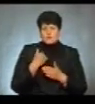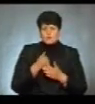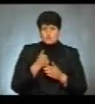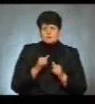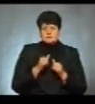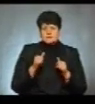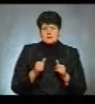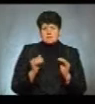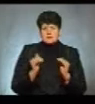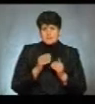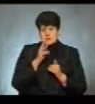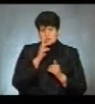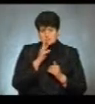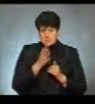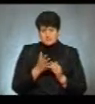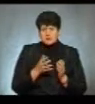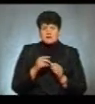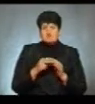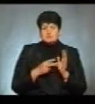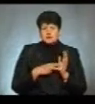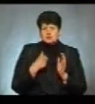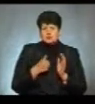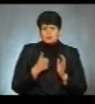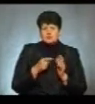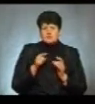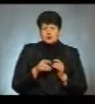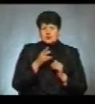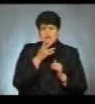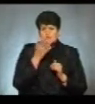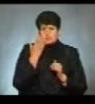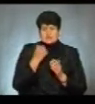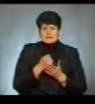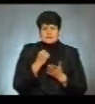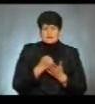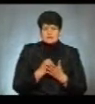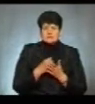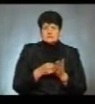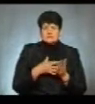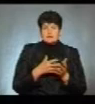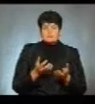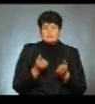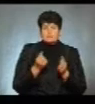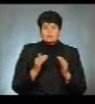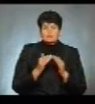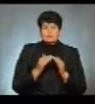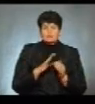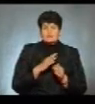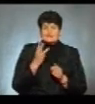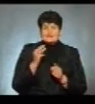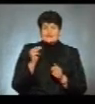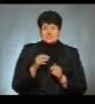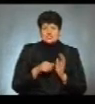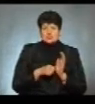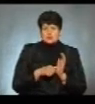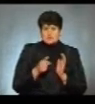зросла мінімальна заробітна плата, яка в 2017 році, на той час, коли затверджували тариф на утримання будинку, становила 3600